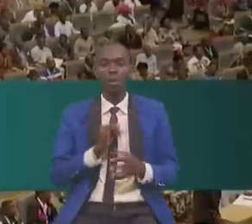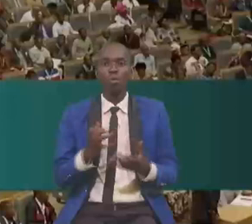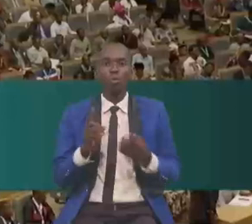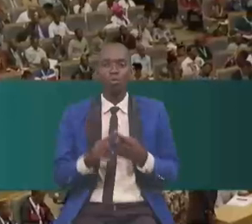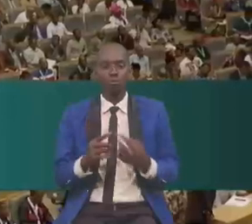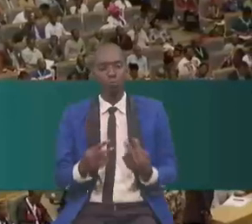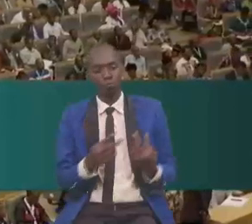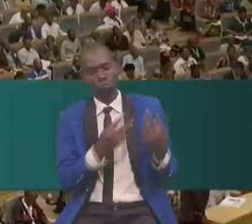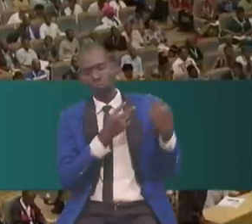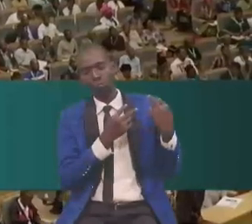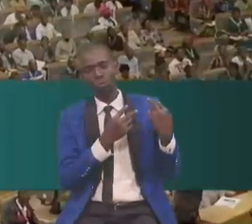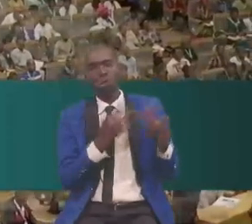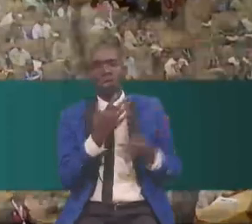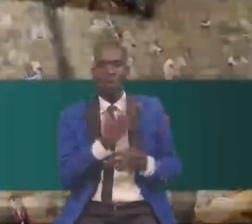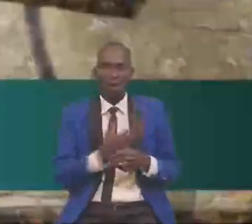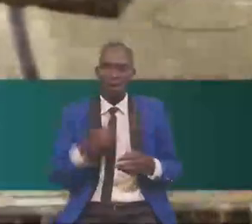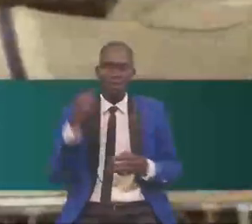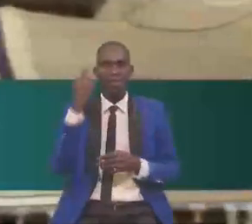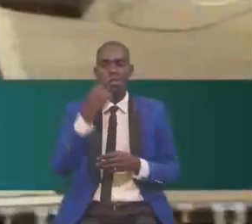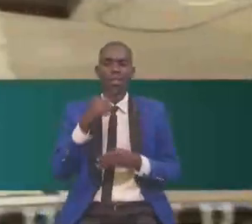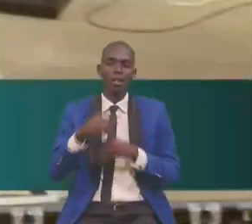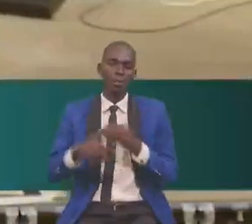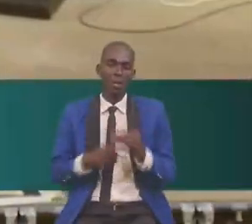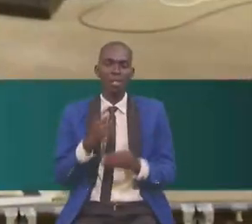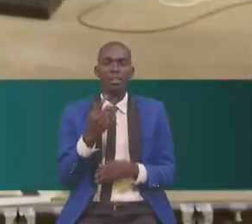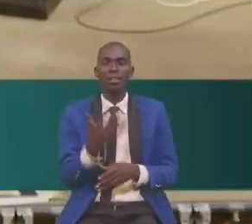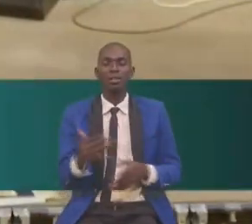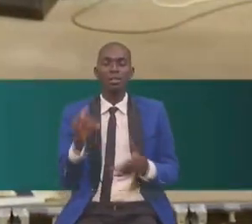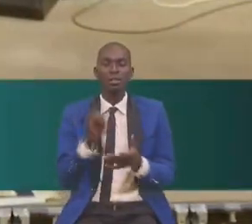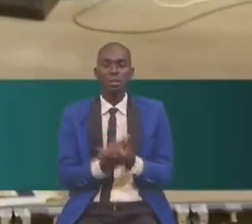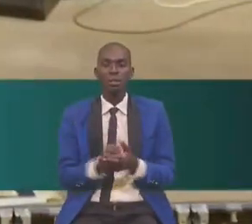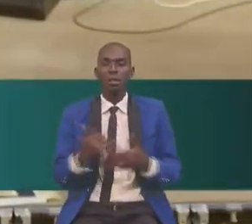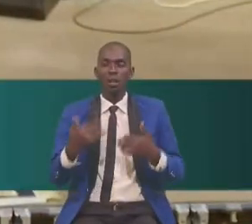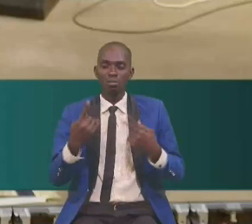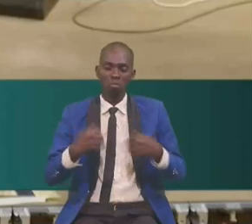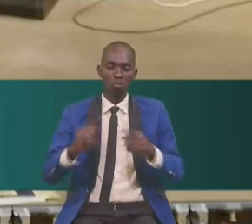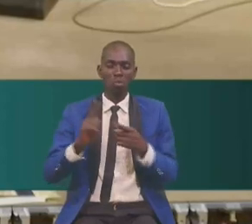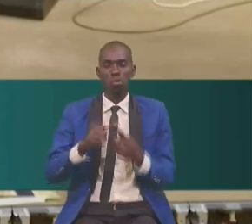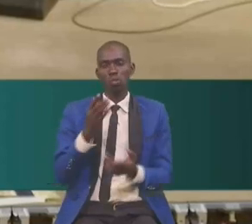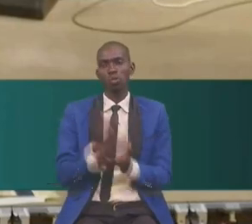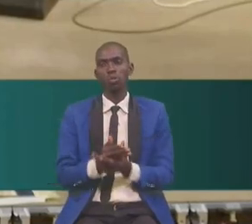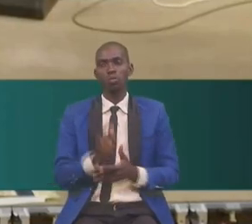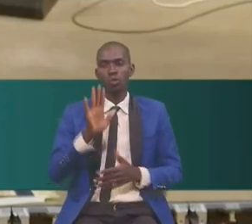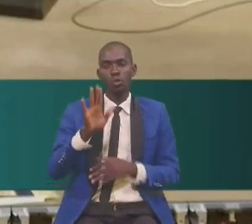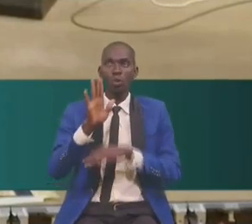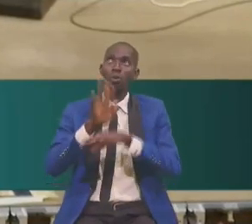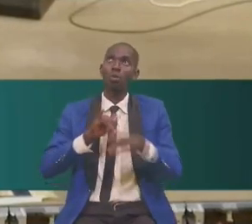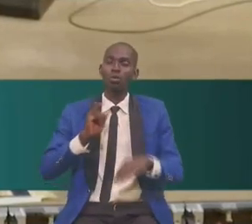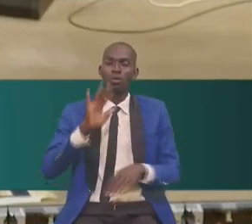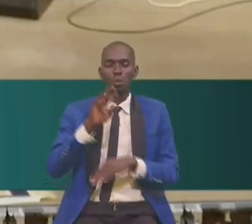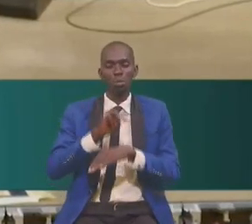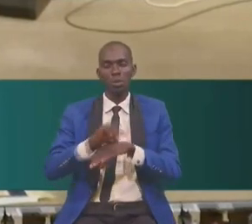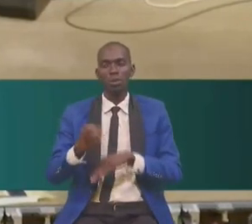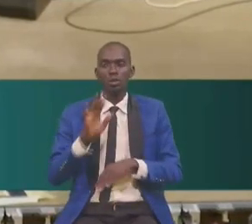arrière. Pense aux choses qui ont essayé de t'arrêter, ton appel, ton ministère, ta